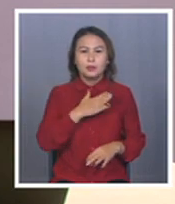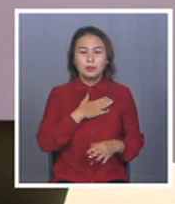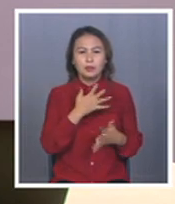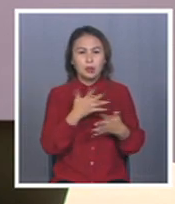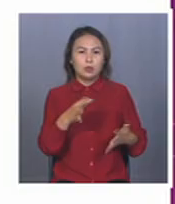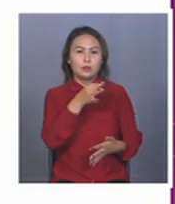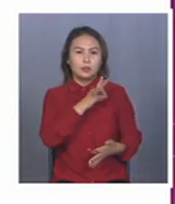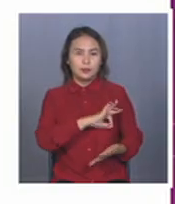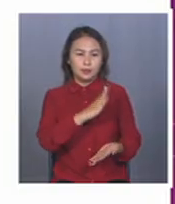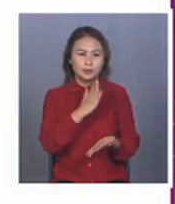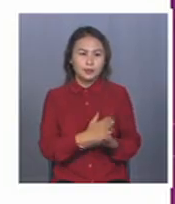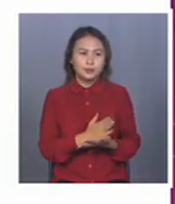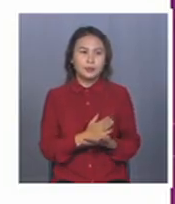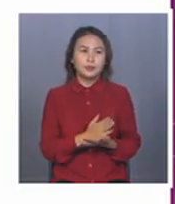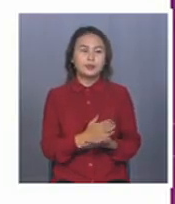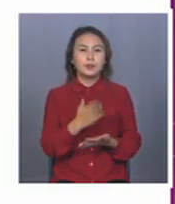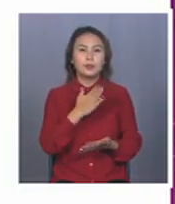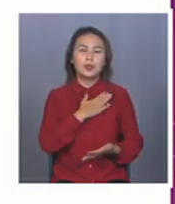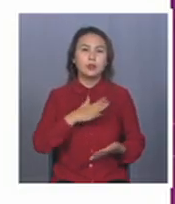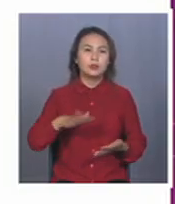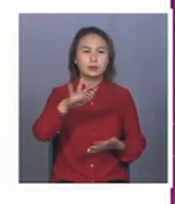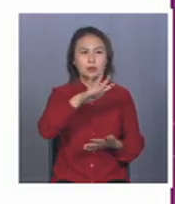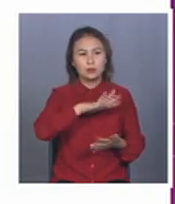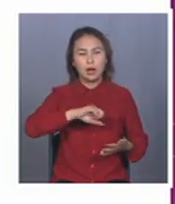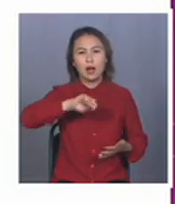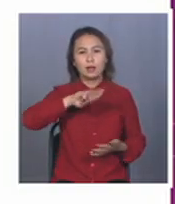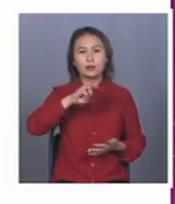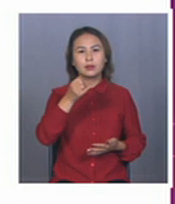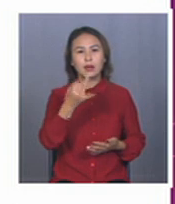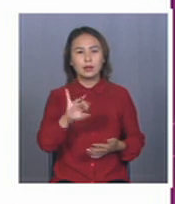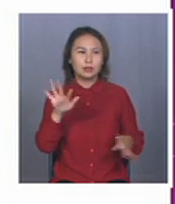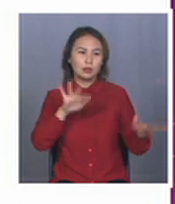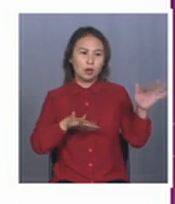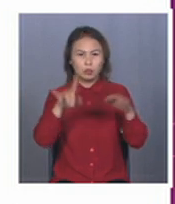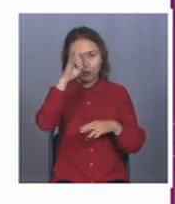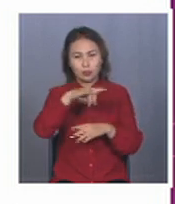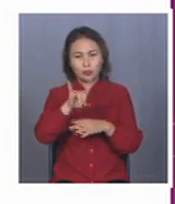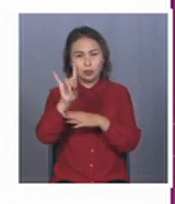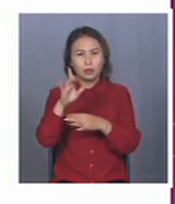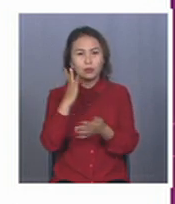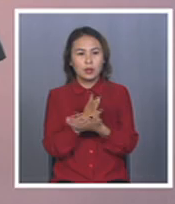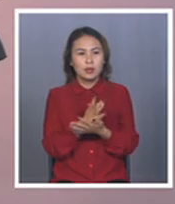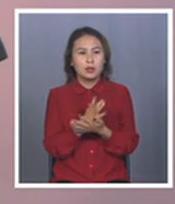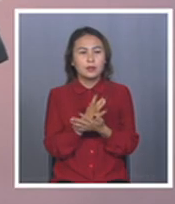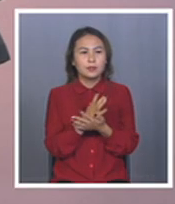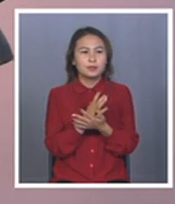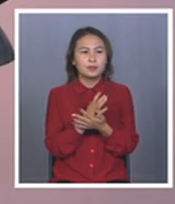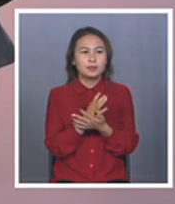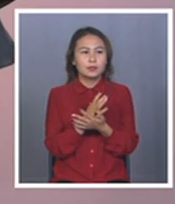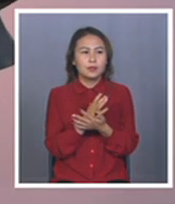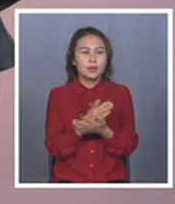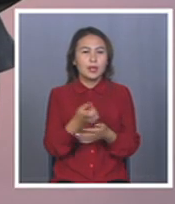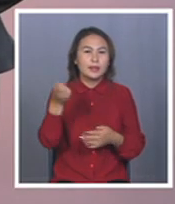пайдасын тигізеді. Еліміздің Алтай тауында бұғы шаруашылығы жақсы дамыған.